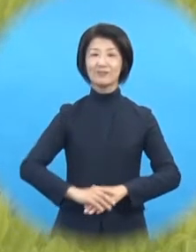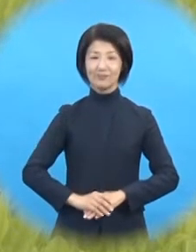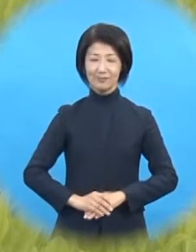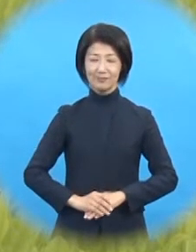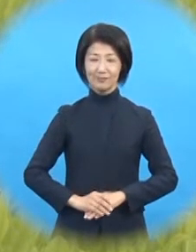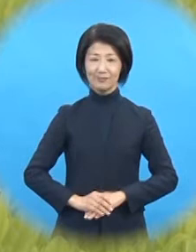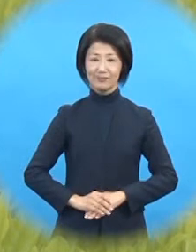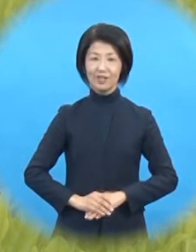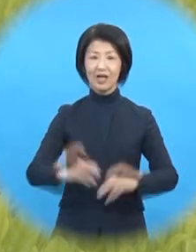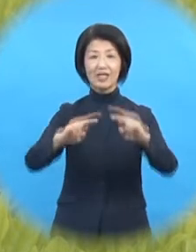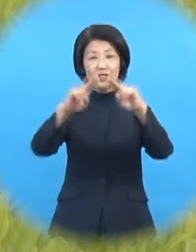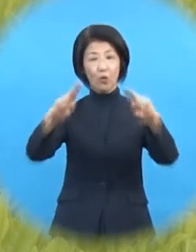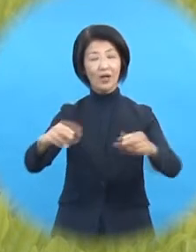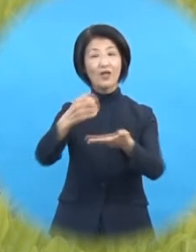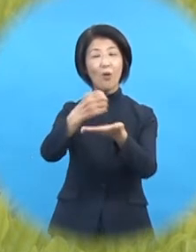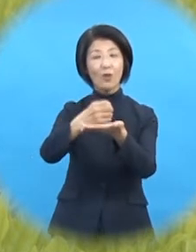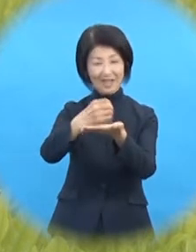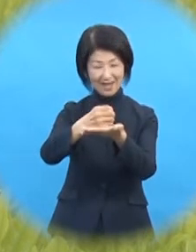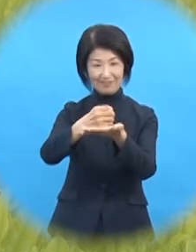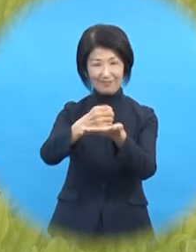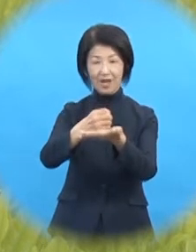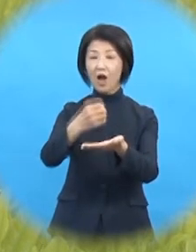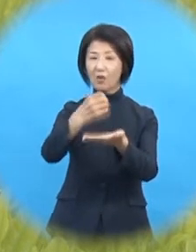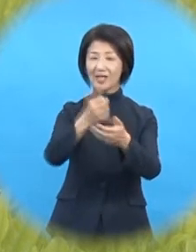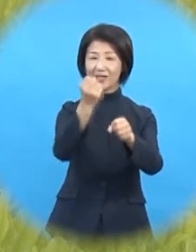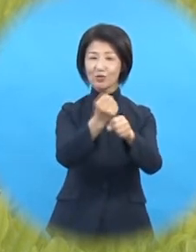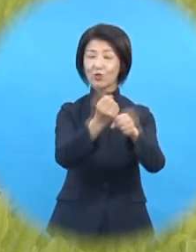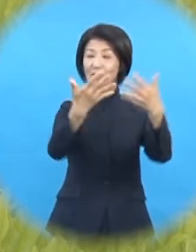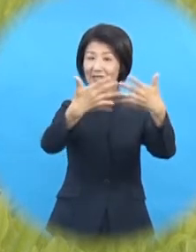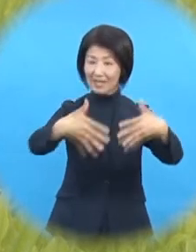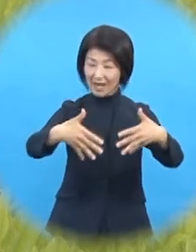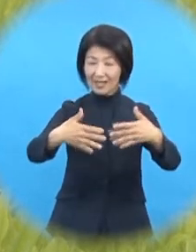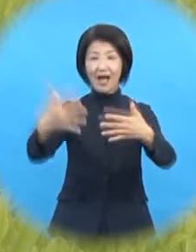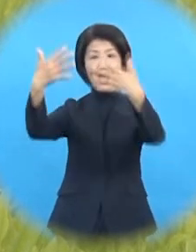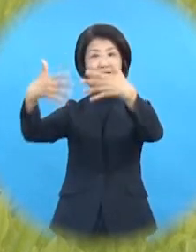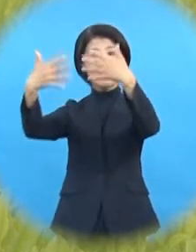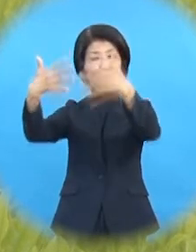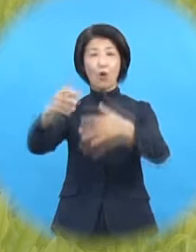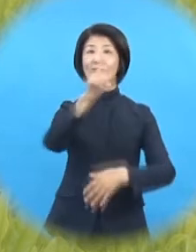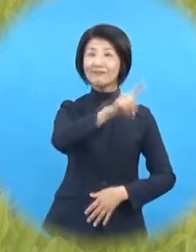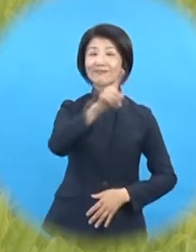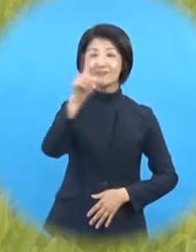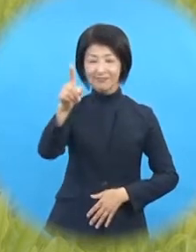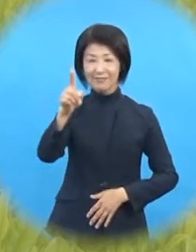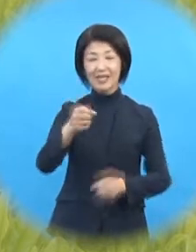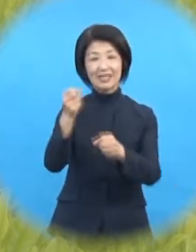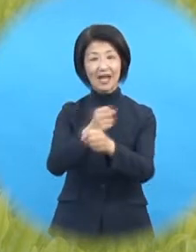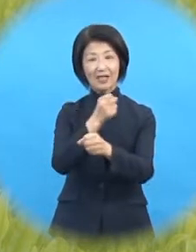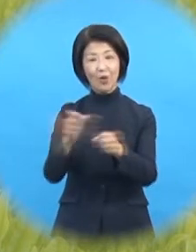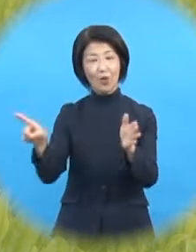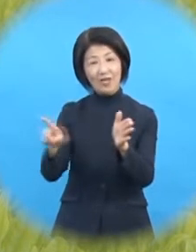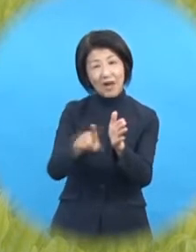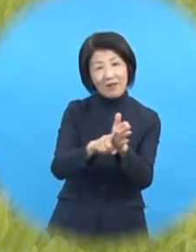次は静岡のお茶、製茶機械の展示や映像で静岡のお茶産業の発展を見